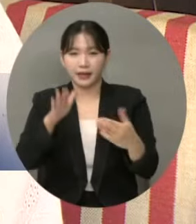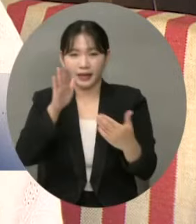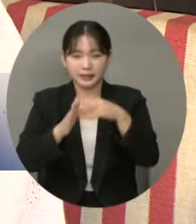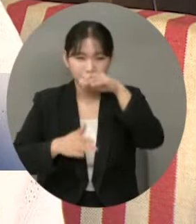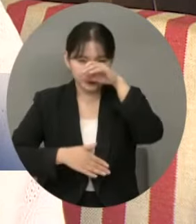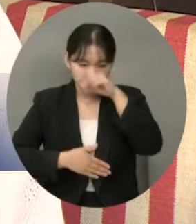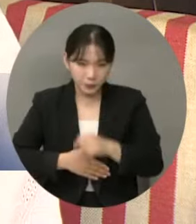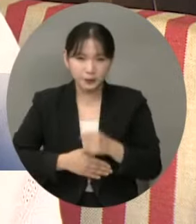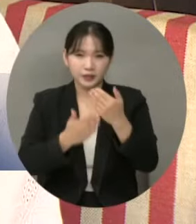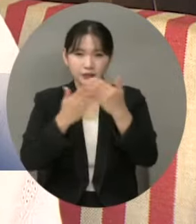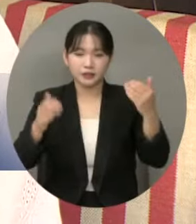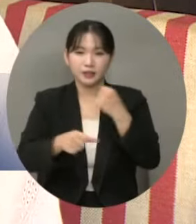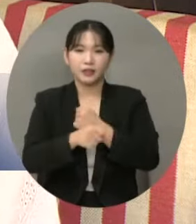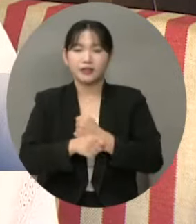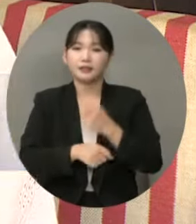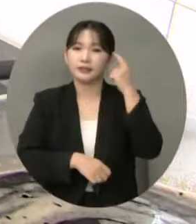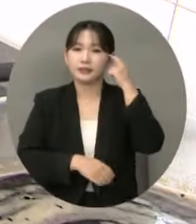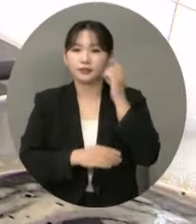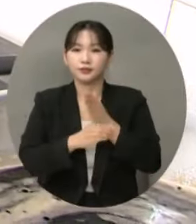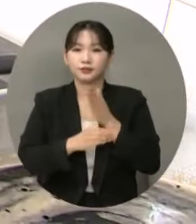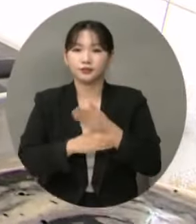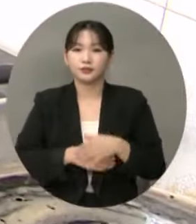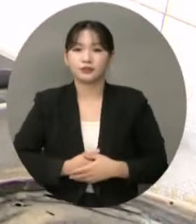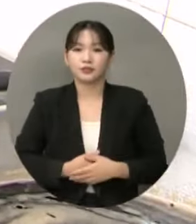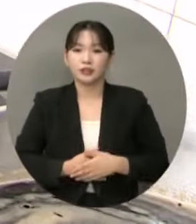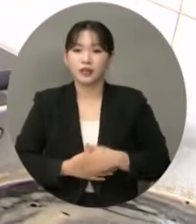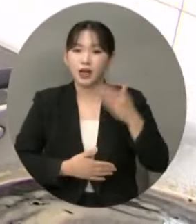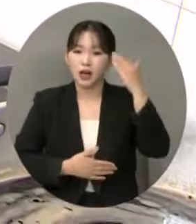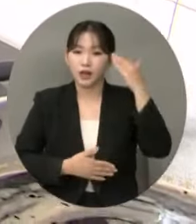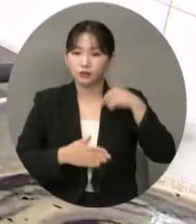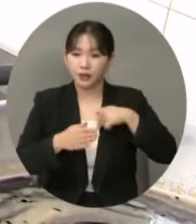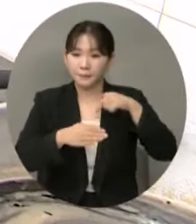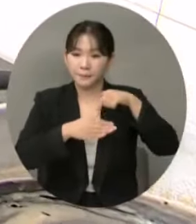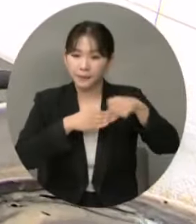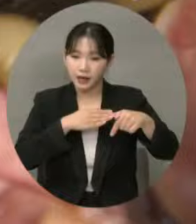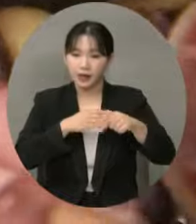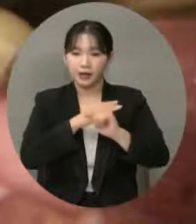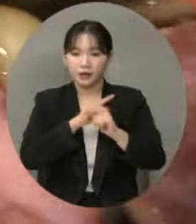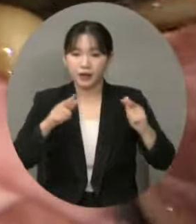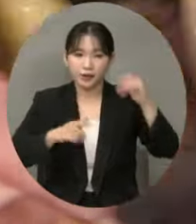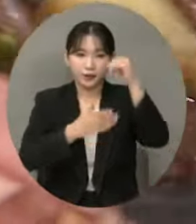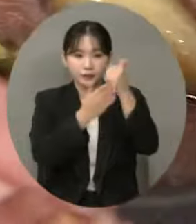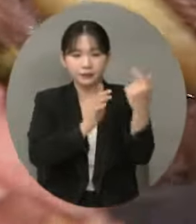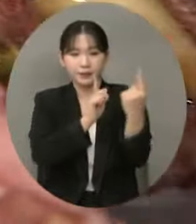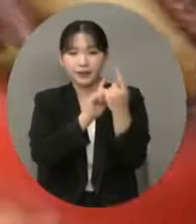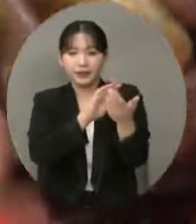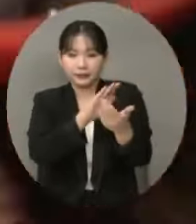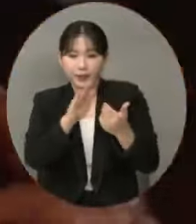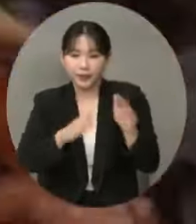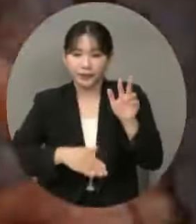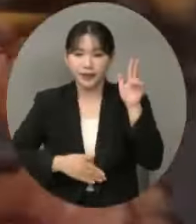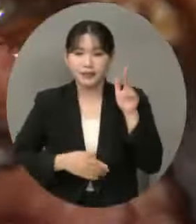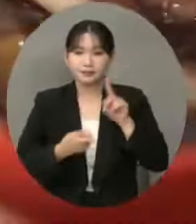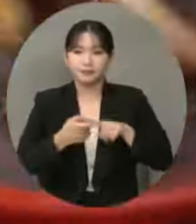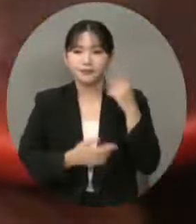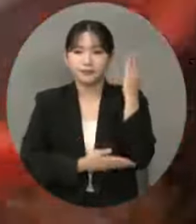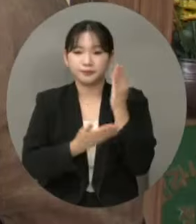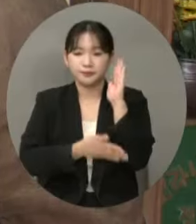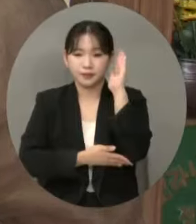최선을 전시를 하려고 마음먹고 있습니다. 국내는 물론 세계 각국의 관광객들을 만나기 전 다짐도